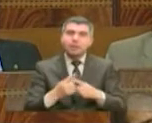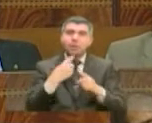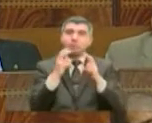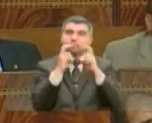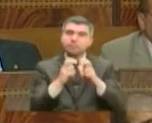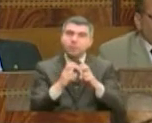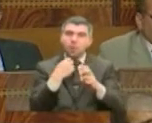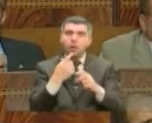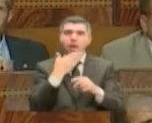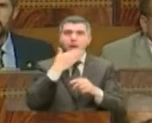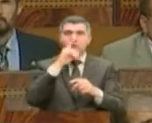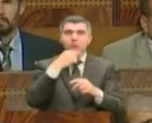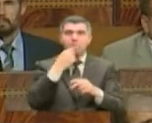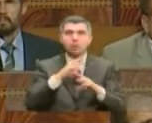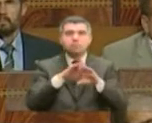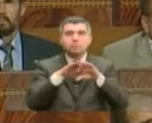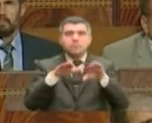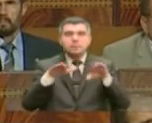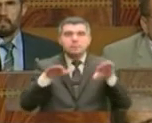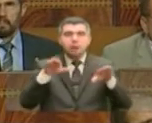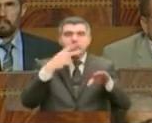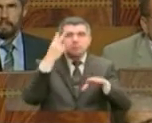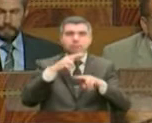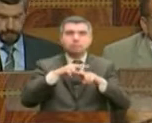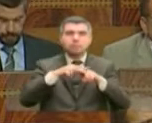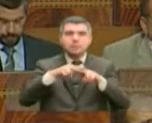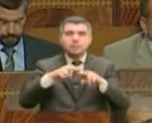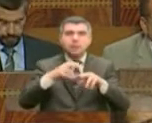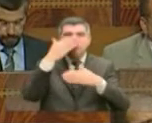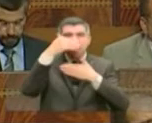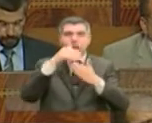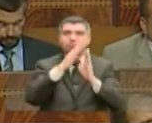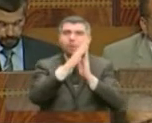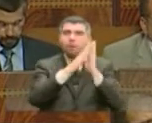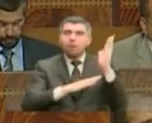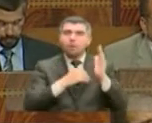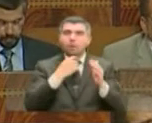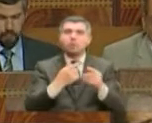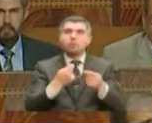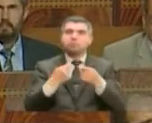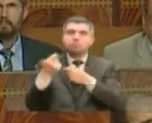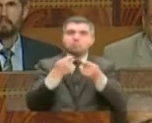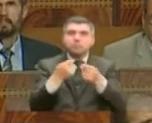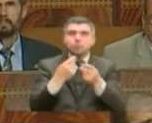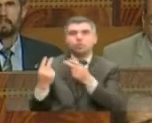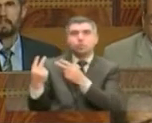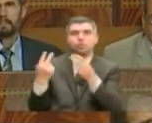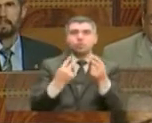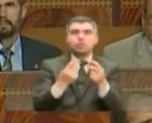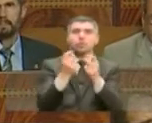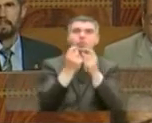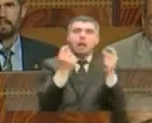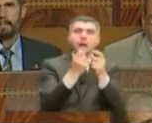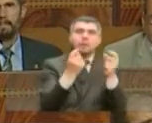كتنعم به بلادنا واللي من شانه عزز واحد الطفق ديال الاستثمارات الاجنبيه اللي بدات كتعرفها